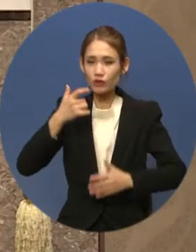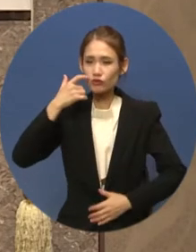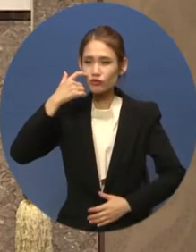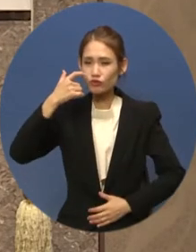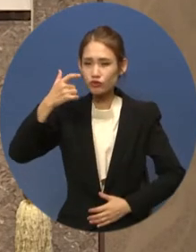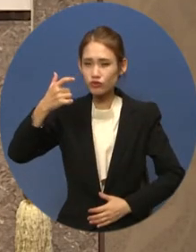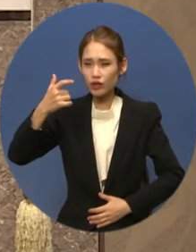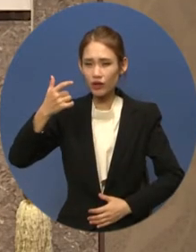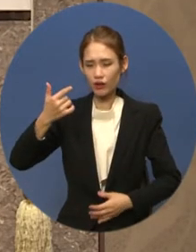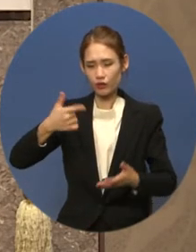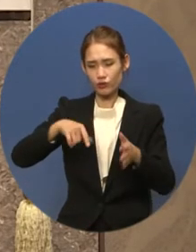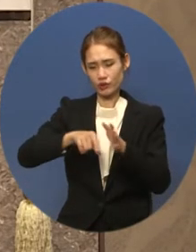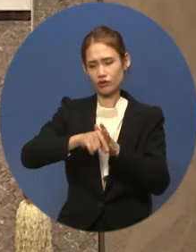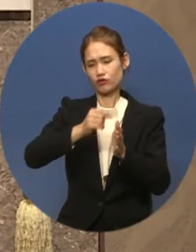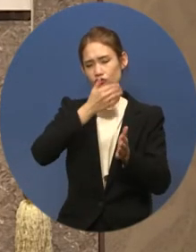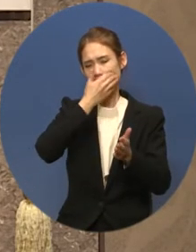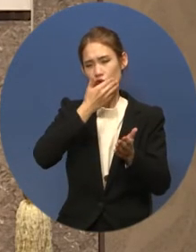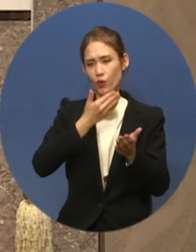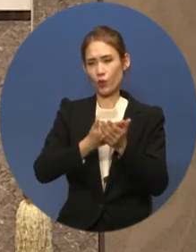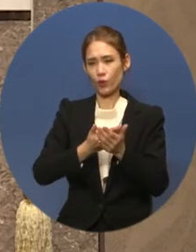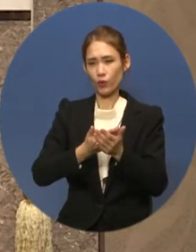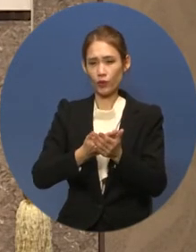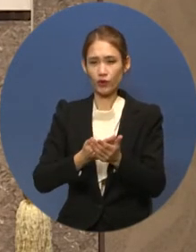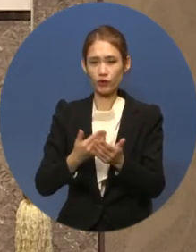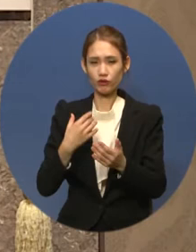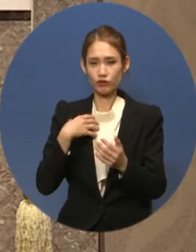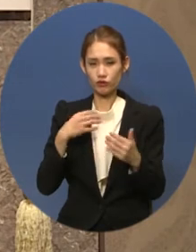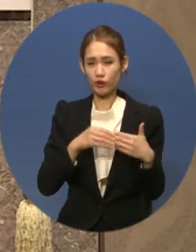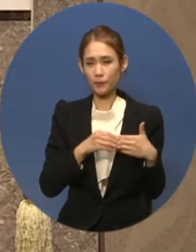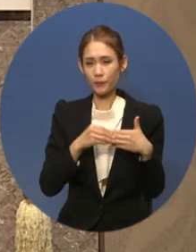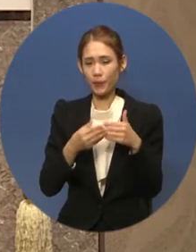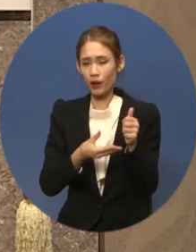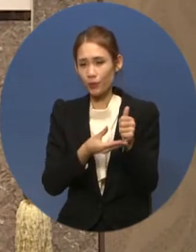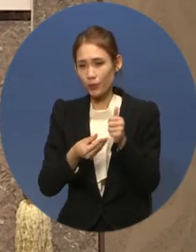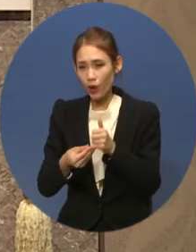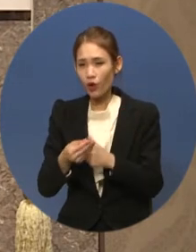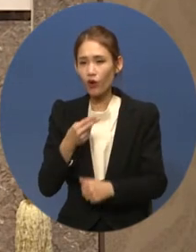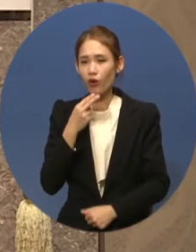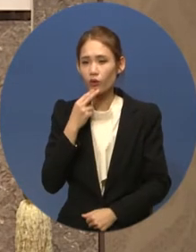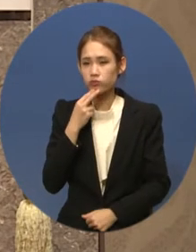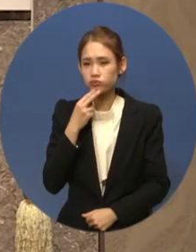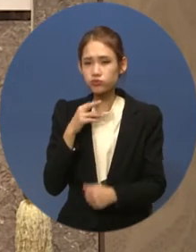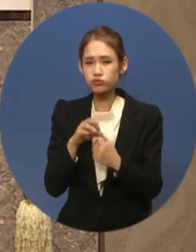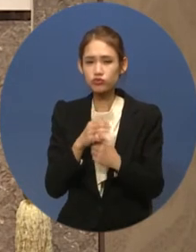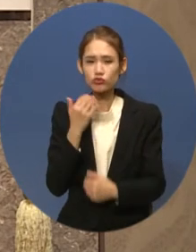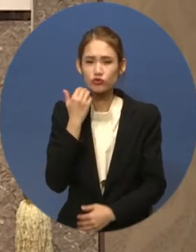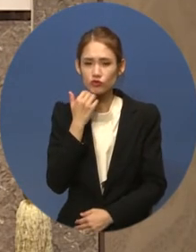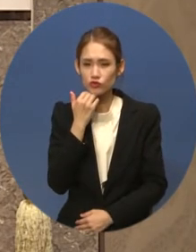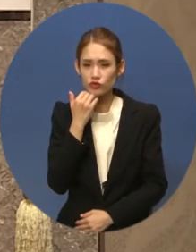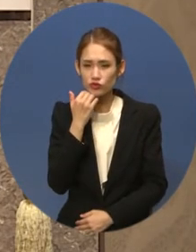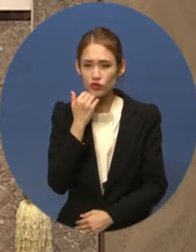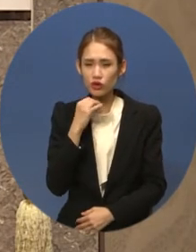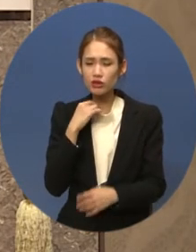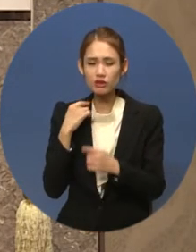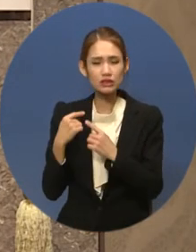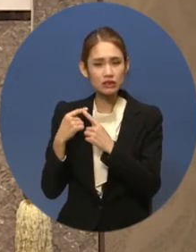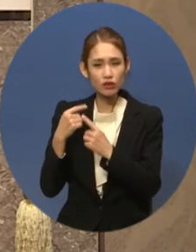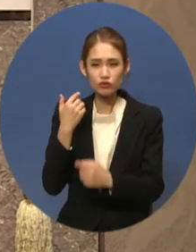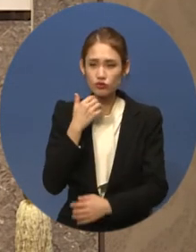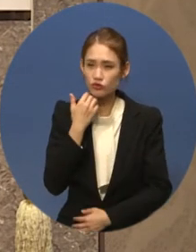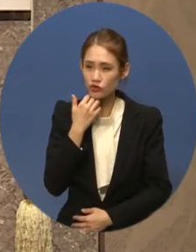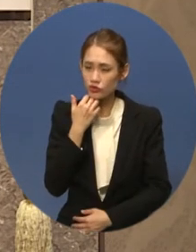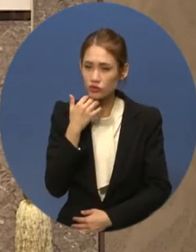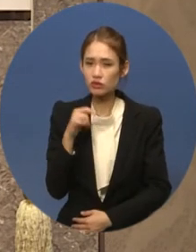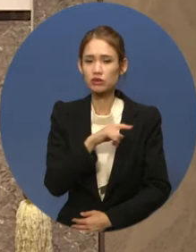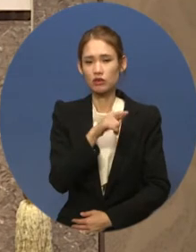국가를 위해서 희생하신 분들을 우리가 모시지 않으면 누가 또 이웃을 위해서 국가를 위해서 이 생을 하겠습니까 보온은 굉장히